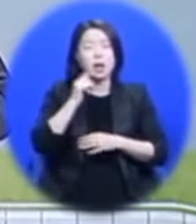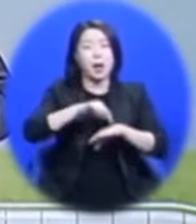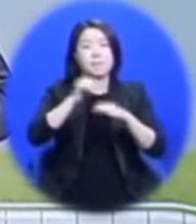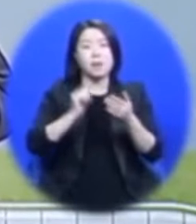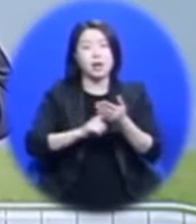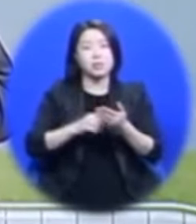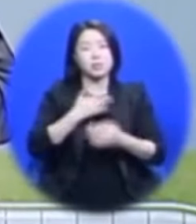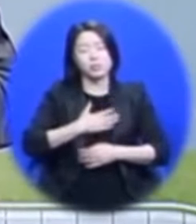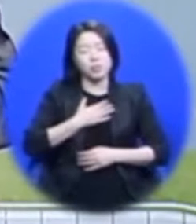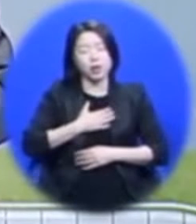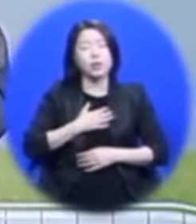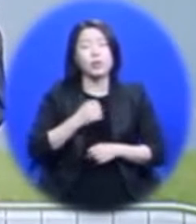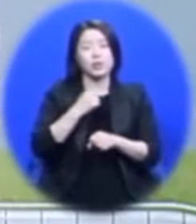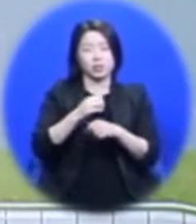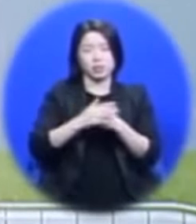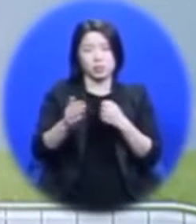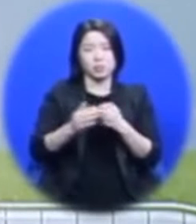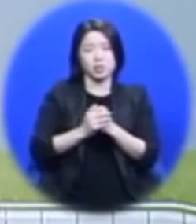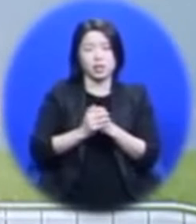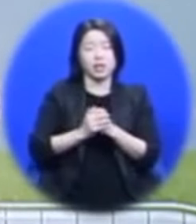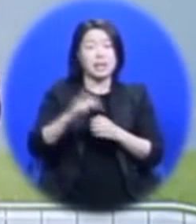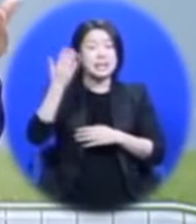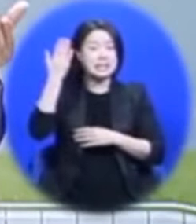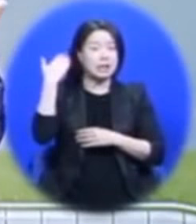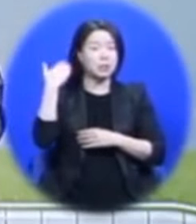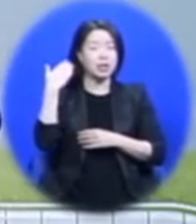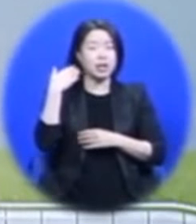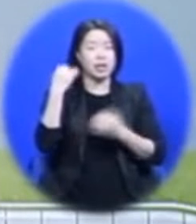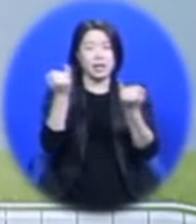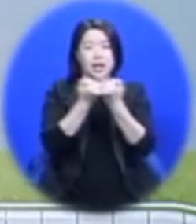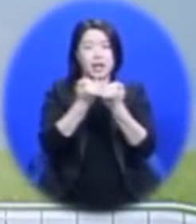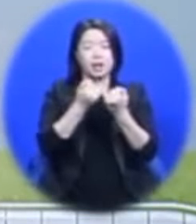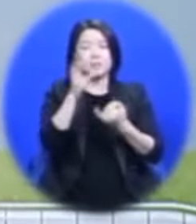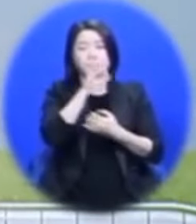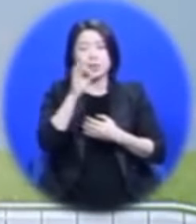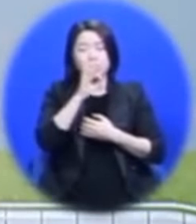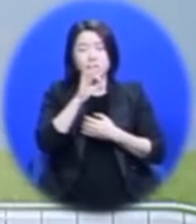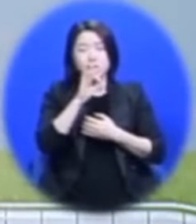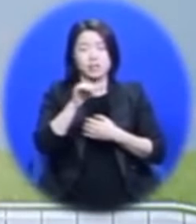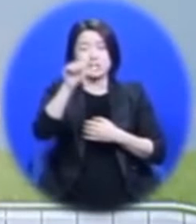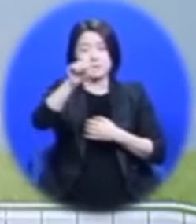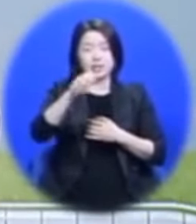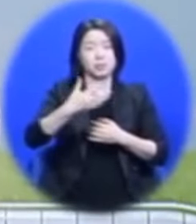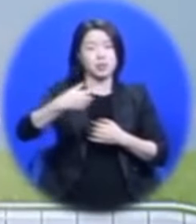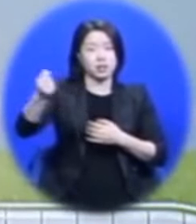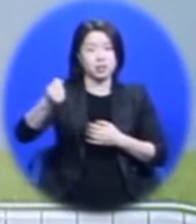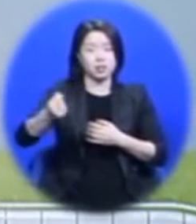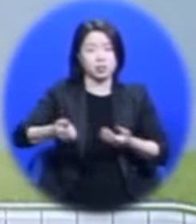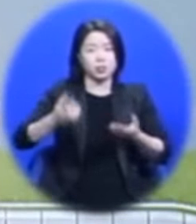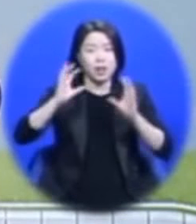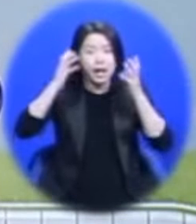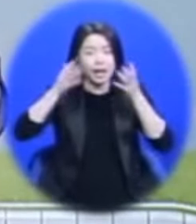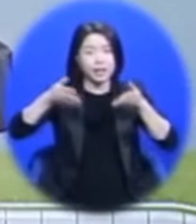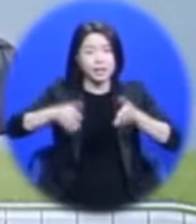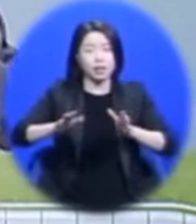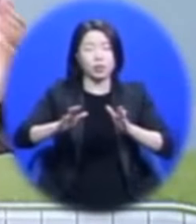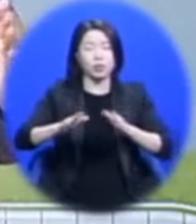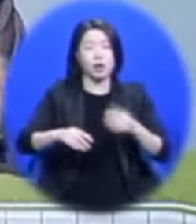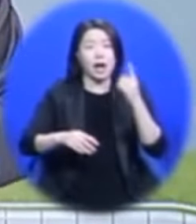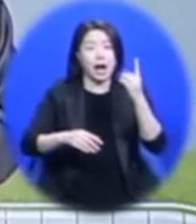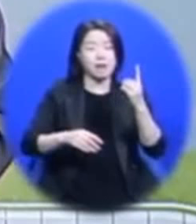괴로워서 그래서 지난번에 암돼지 다섯 마리 가져가서 그게 새끼를 낳고 한